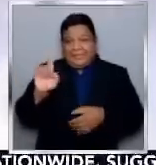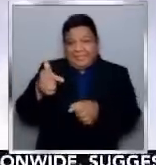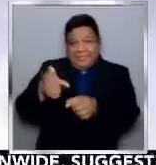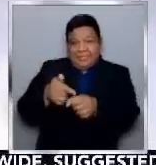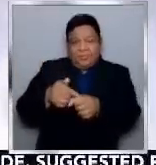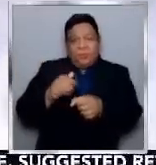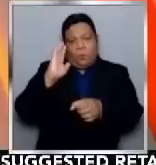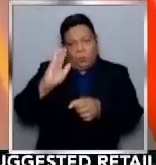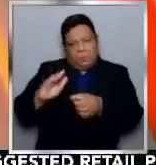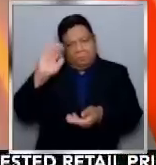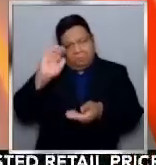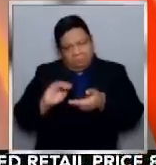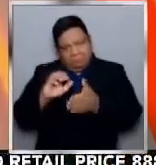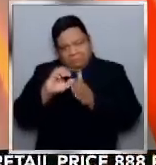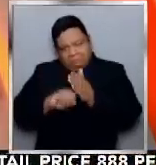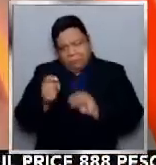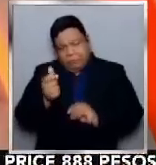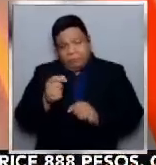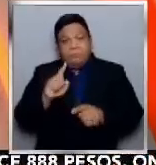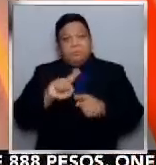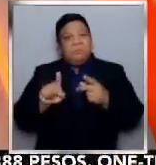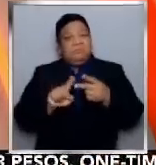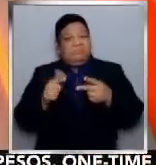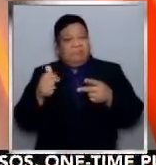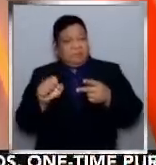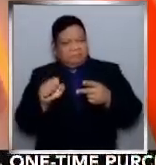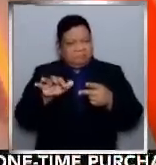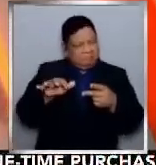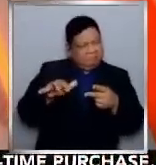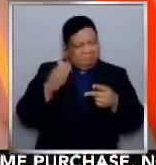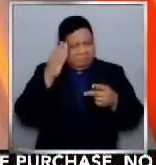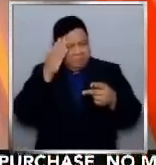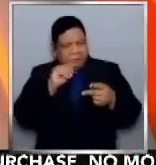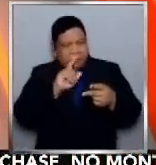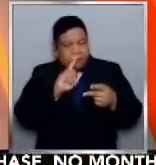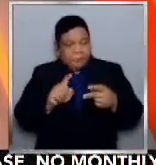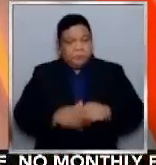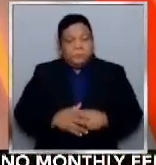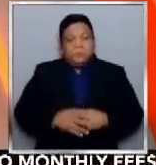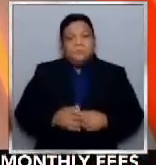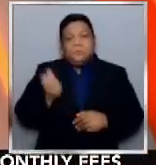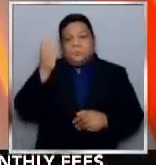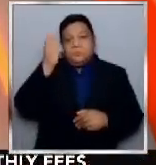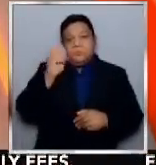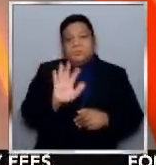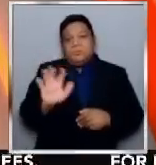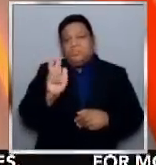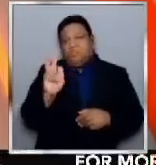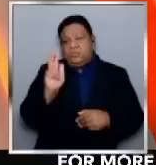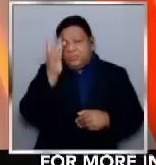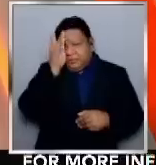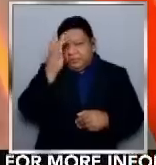ang presyuhan ng gasolina. Ayon sa Oil Industry Sources, posibleng bumaba na hanggang 30 centavos ang kada liter ng gasolina o